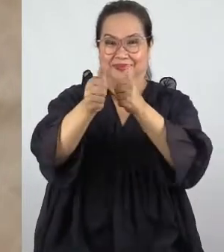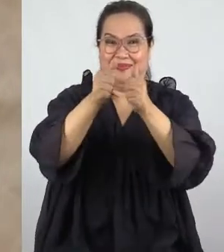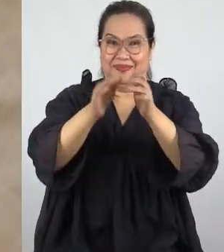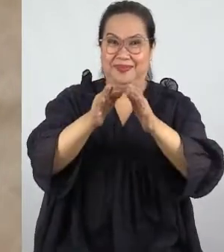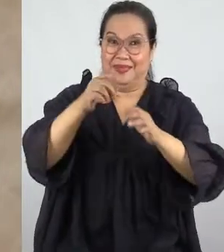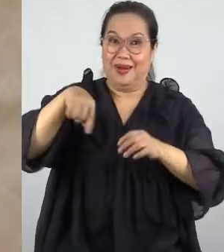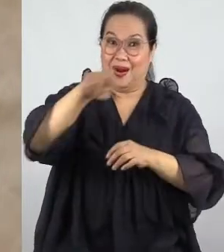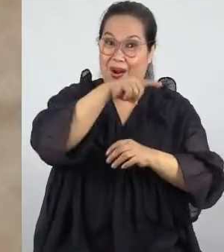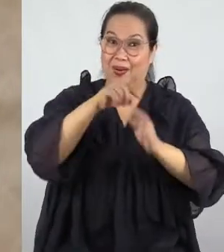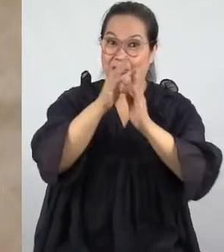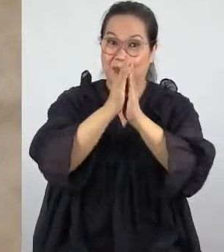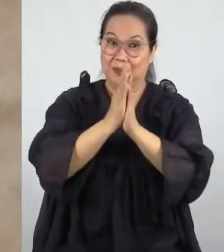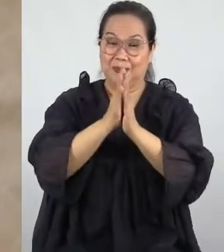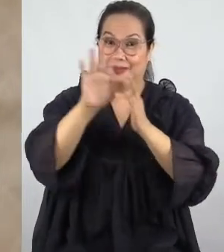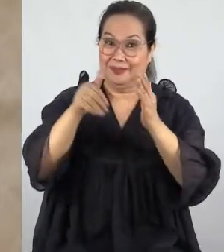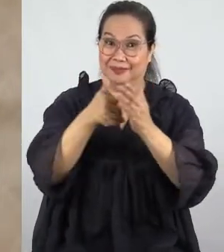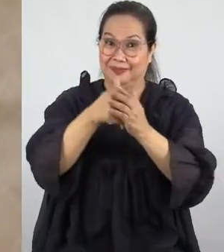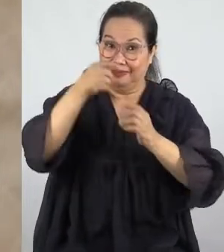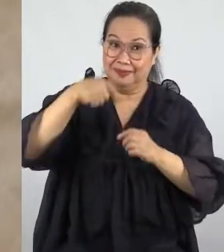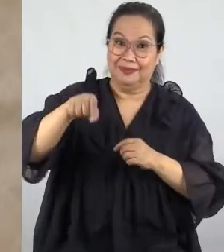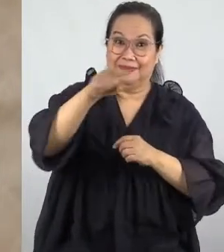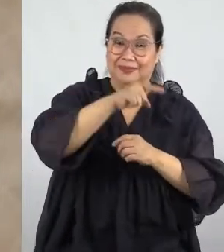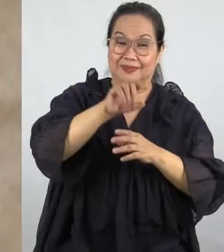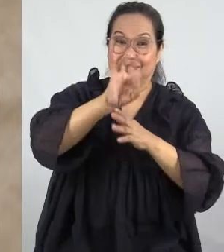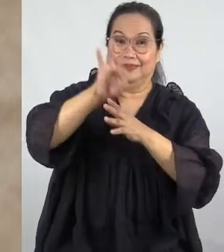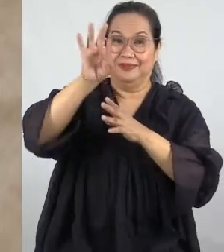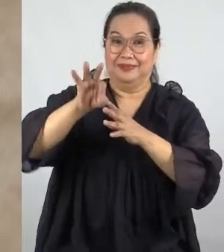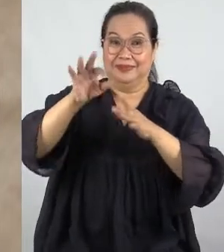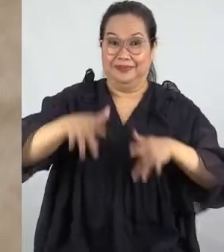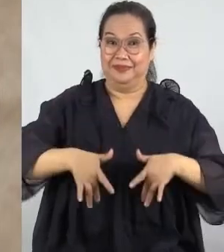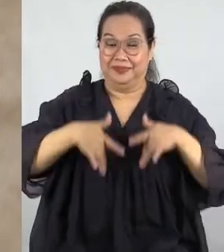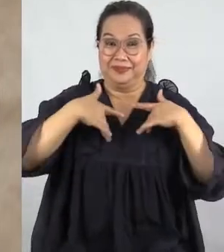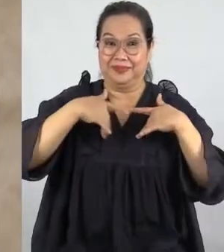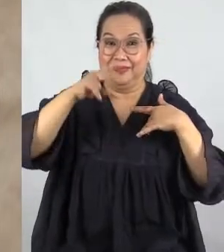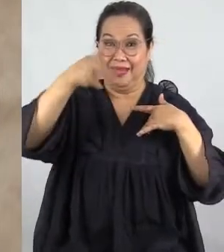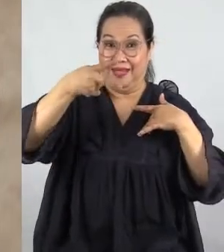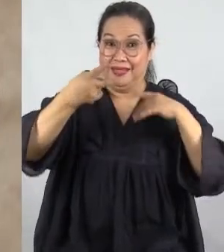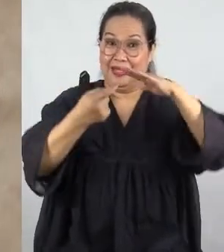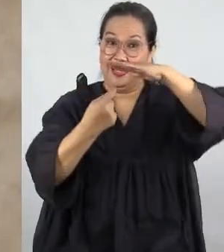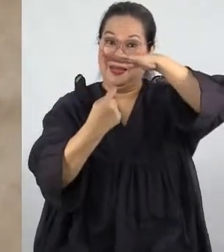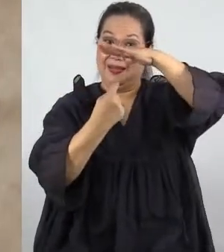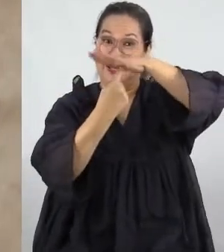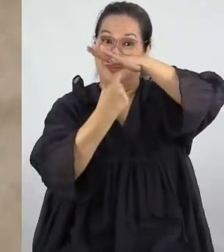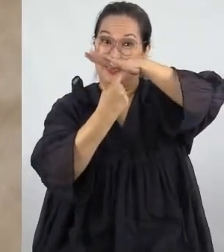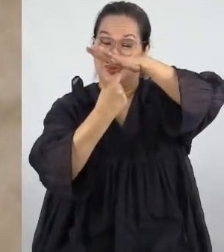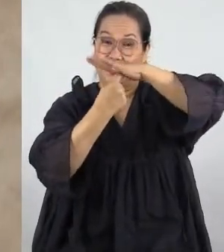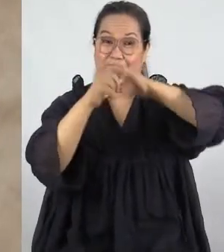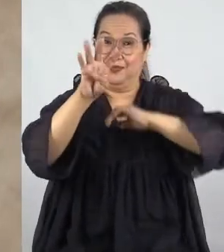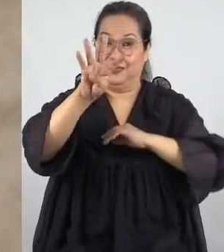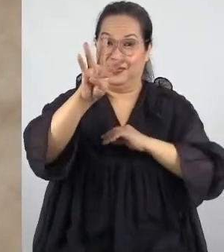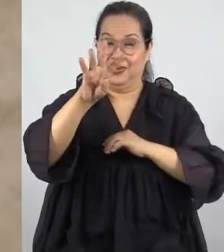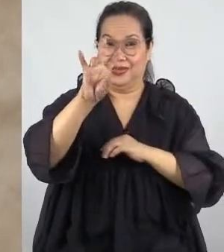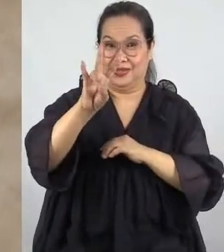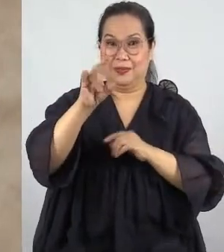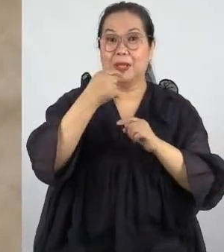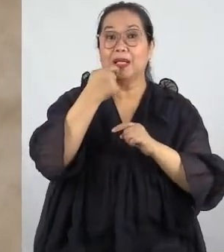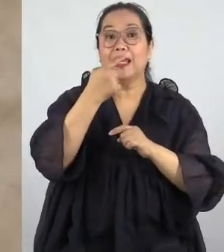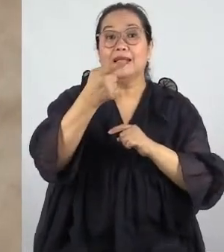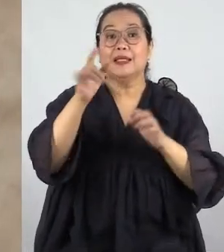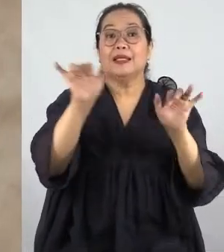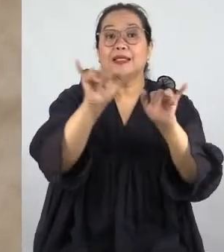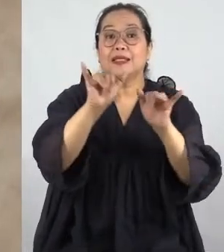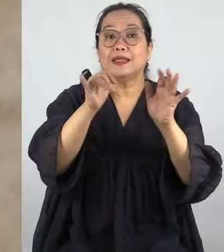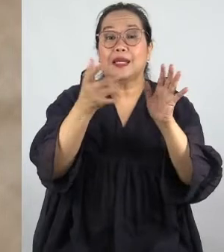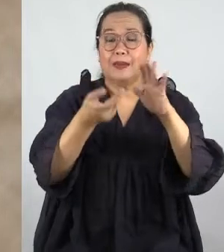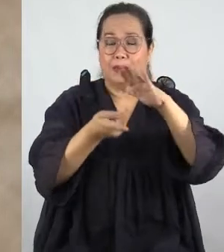ating dalangin lahat sa ating pagtatapos ng buhay, sa 2 Timothy 4:7, masabi natin katulad ni Pablo, na I